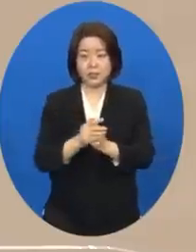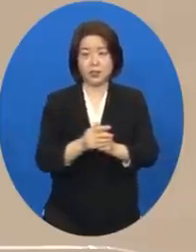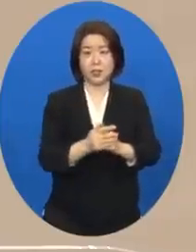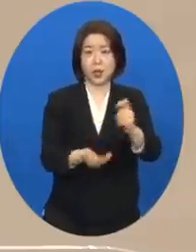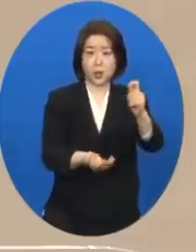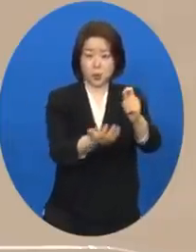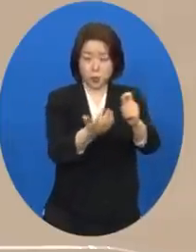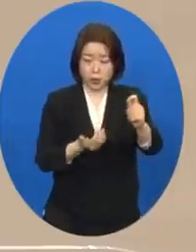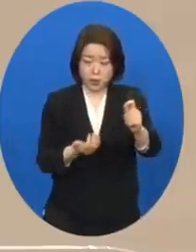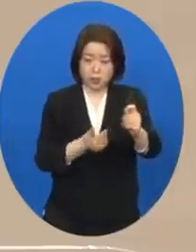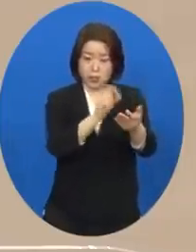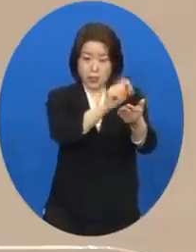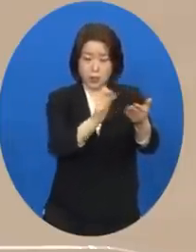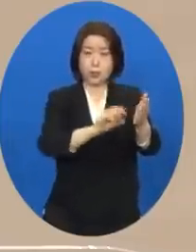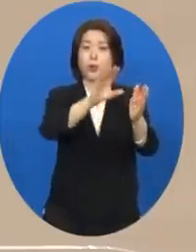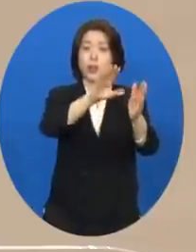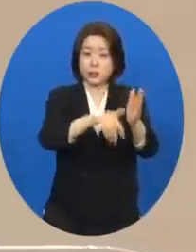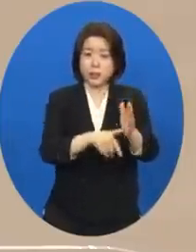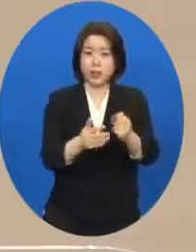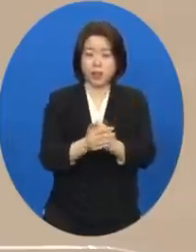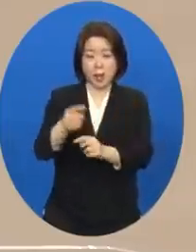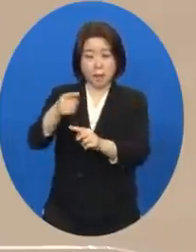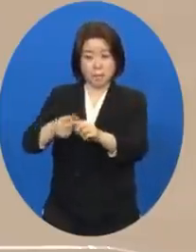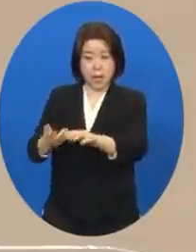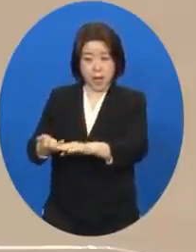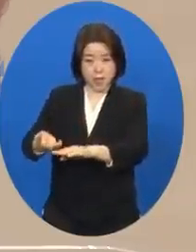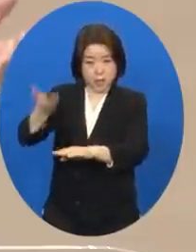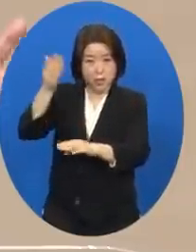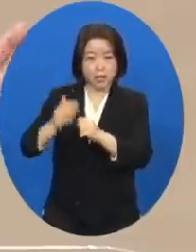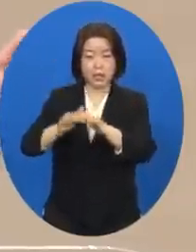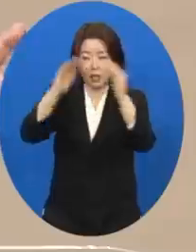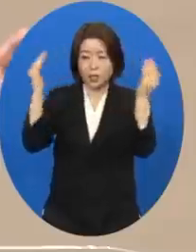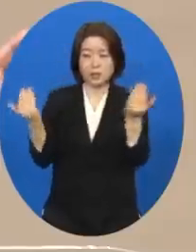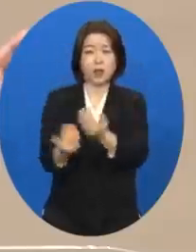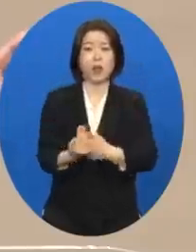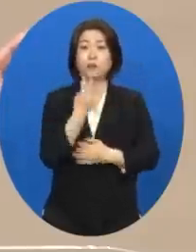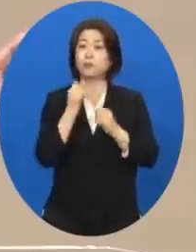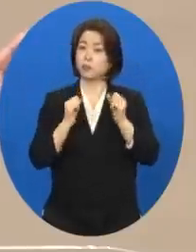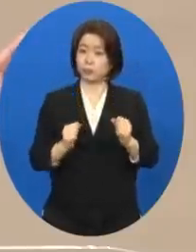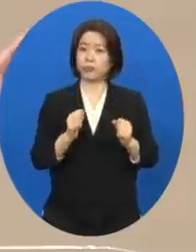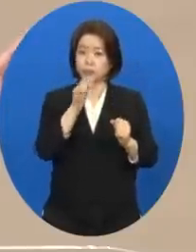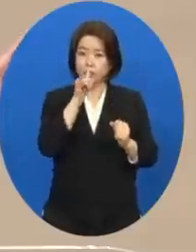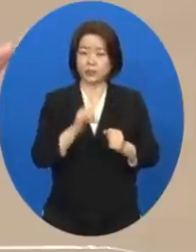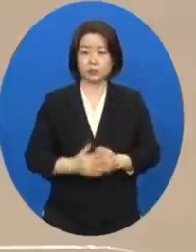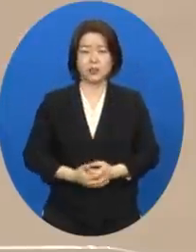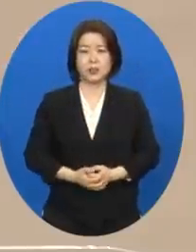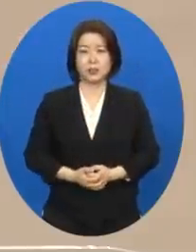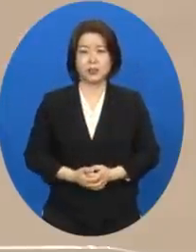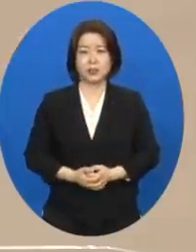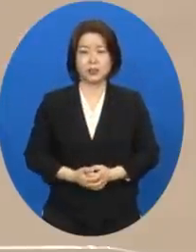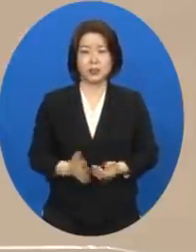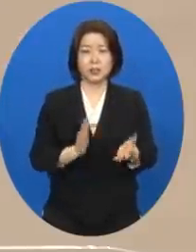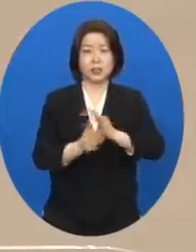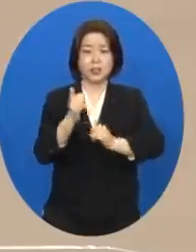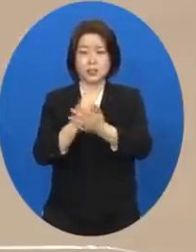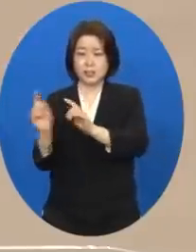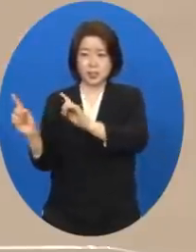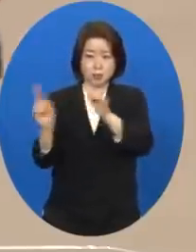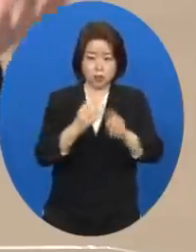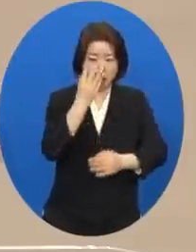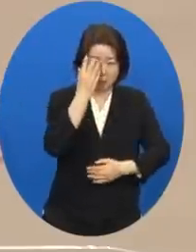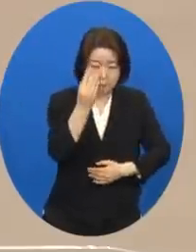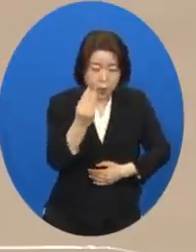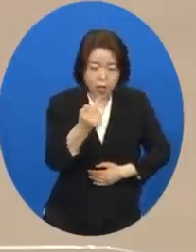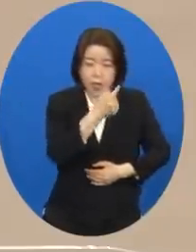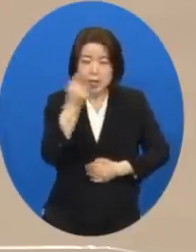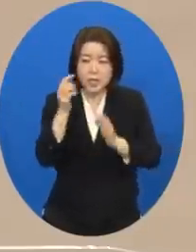가 기록될 당시의 반 이상이나 살아 있었습니다 예수님의 부활을 목격한 증인들이